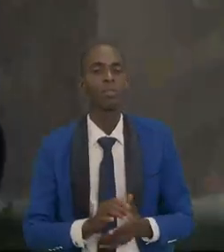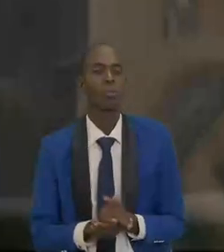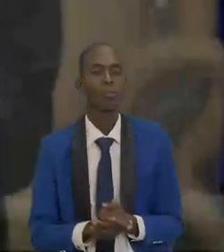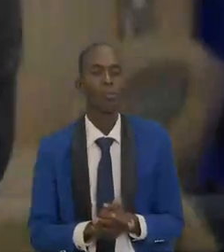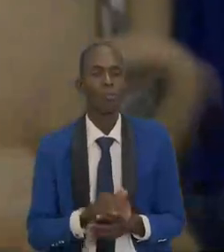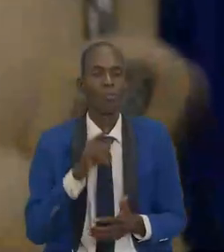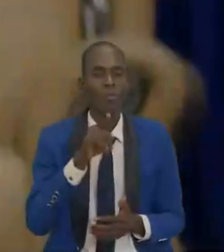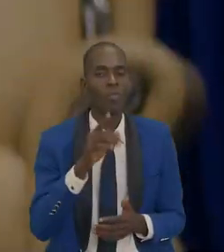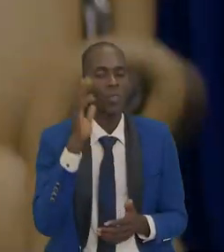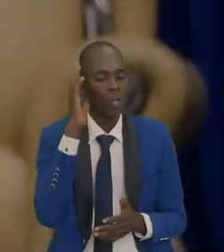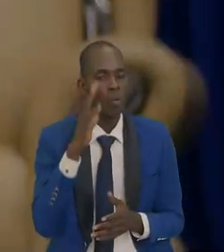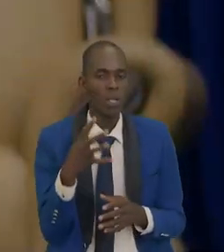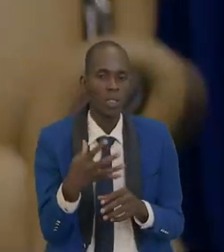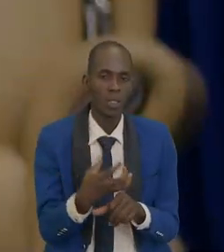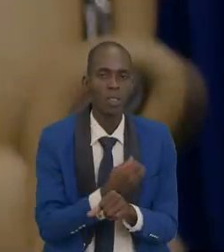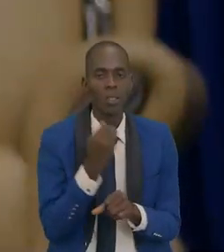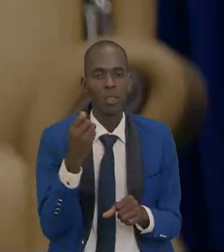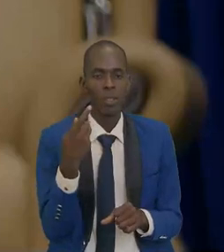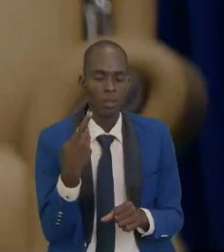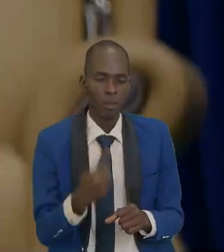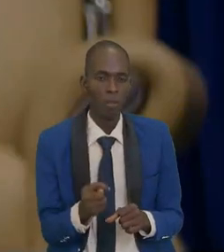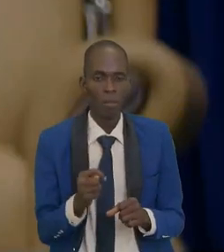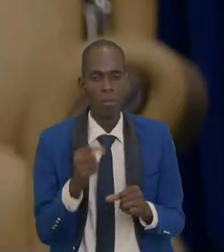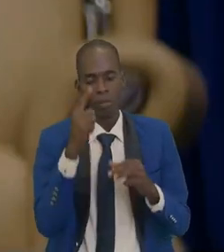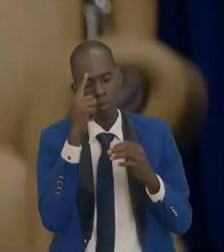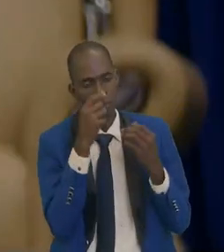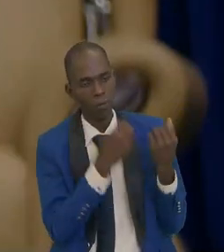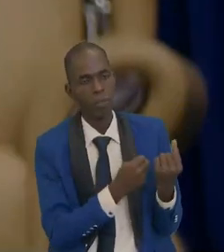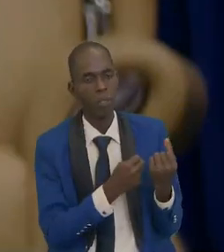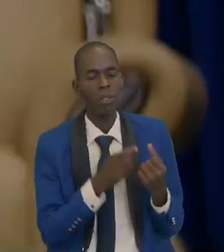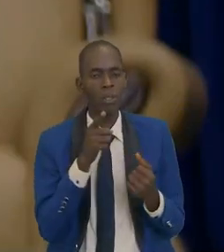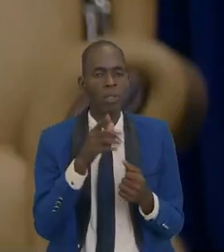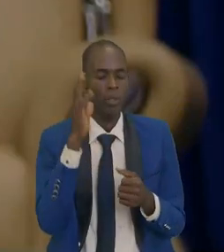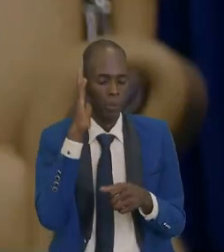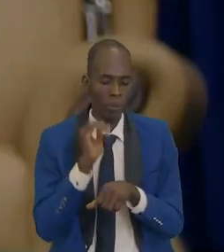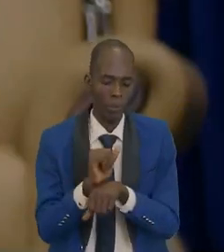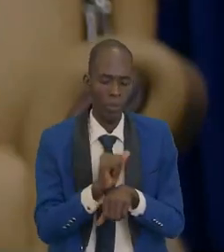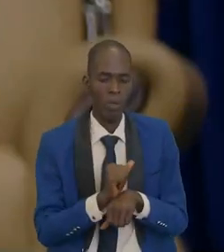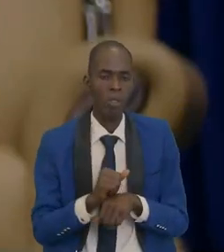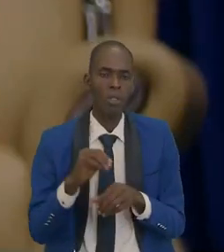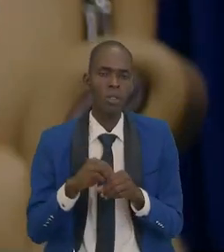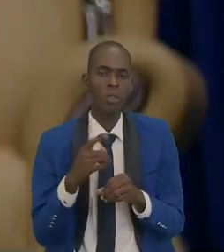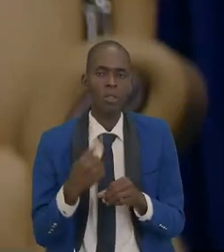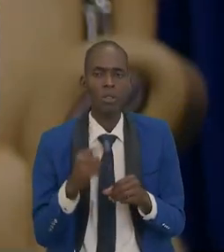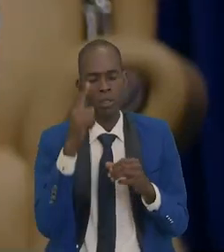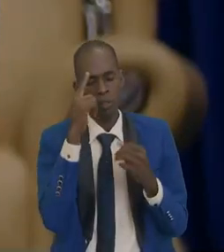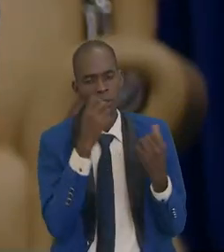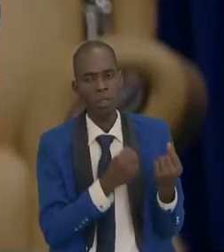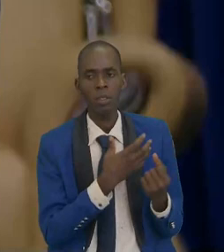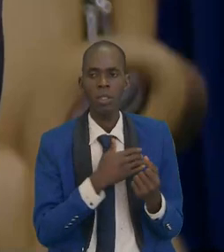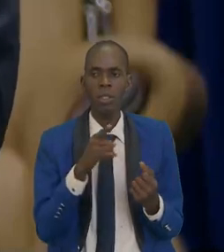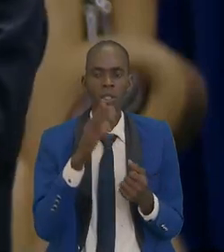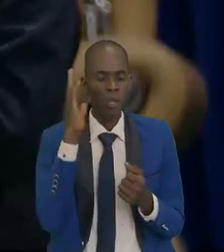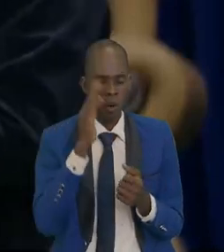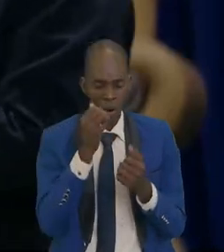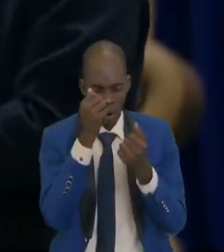Vous obtenez la foi. Vous opérez dans la foi. Et vous obéissez par